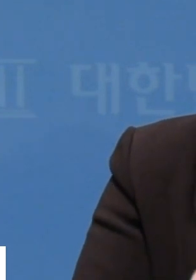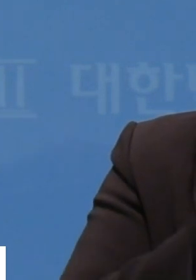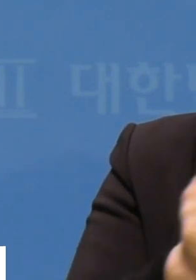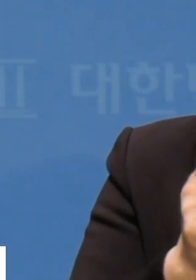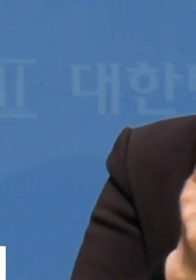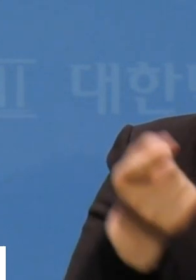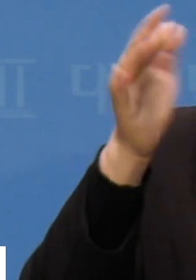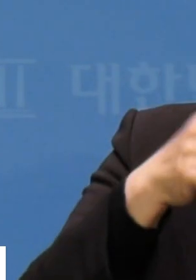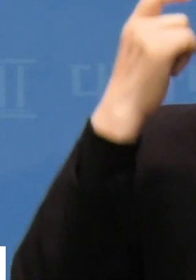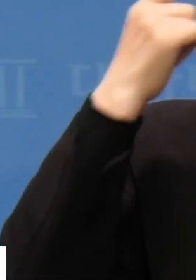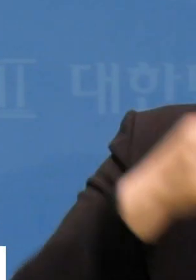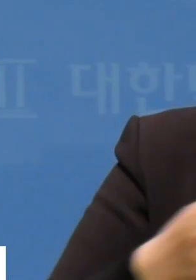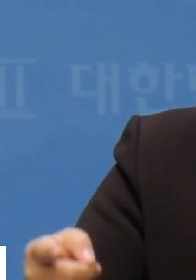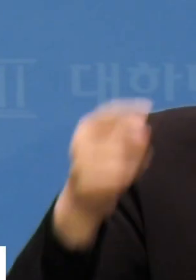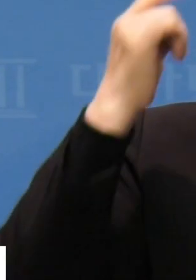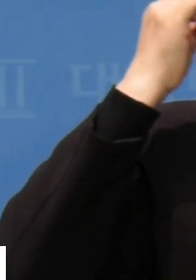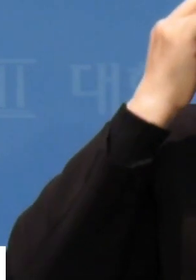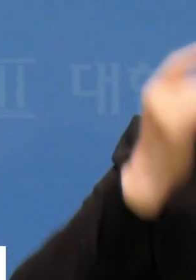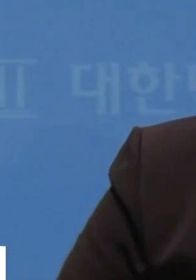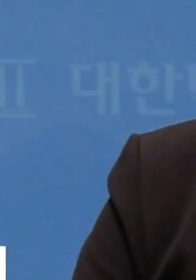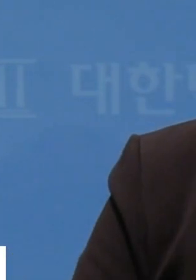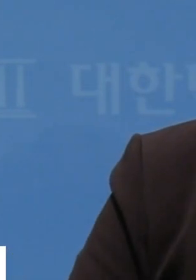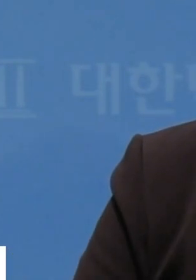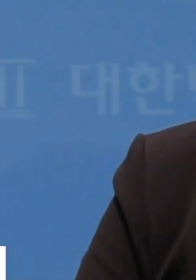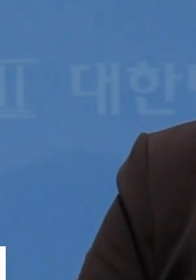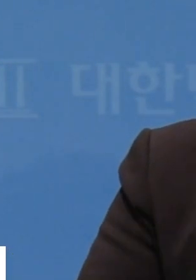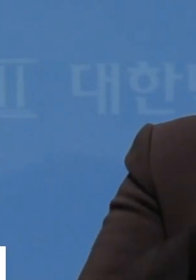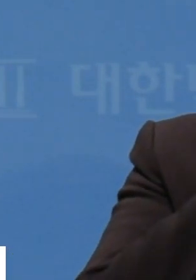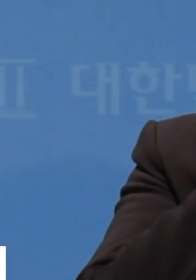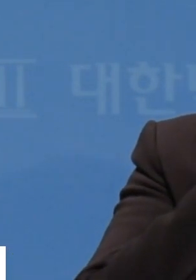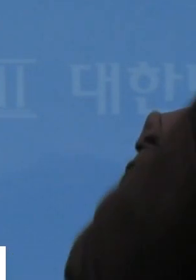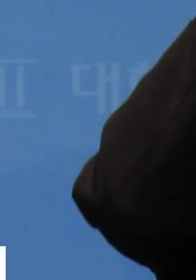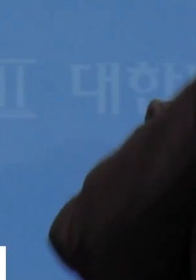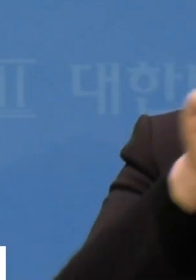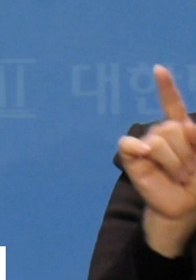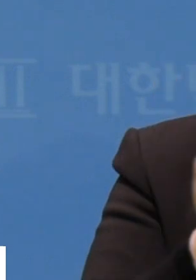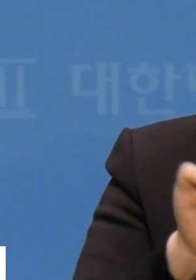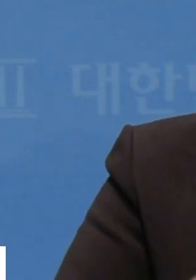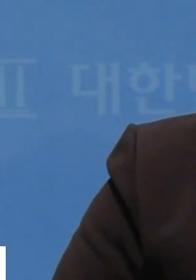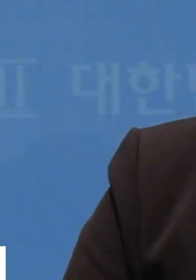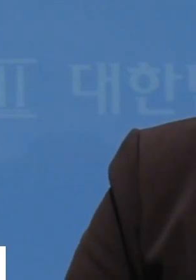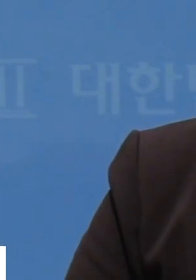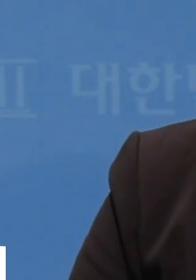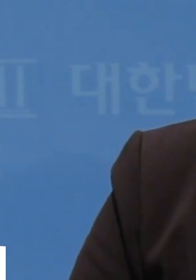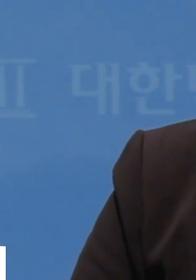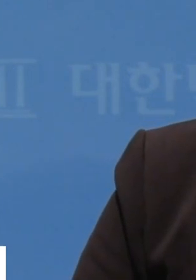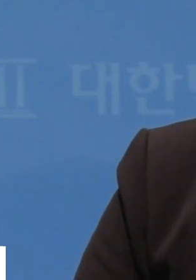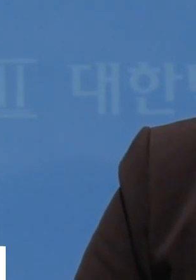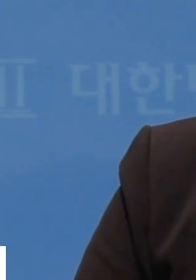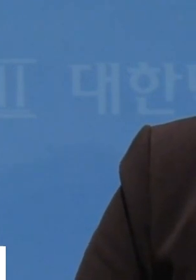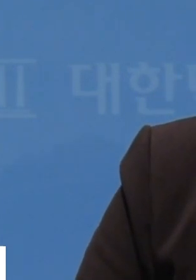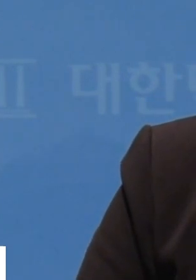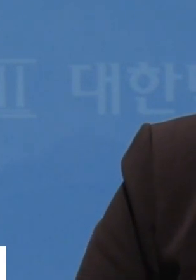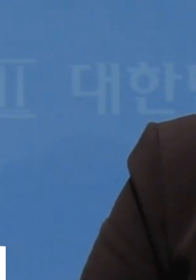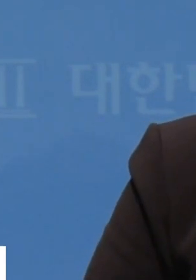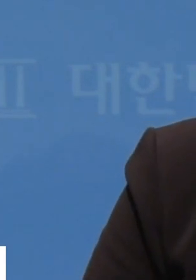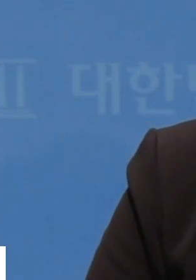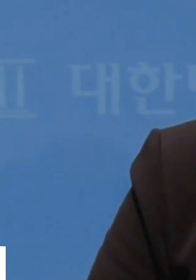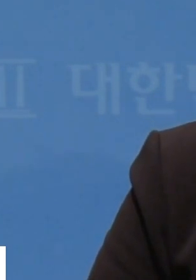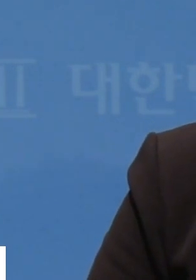대한 예우인지 묻지 않을 수 없습니다. 그토록 동료 시민을